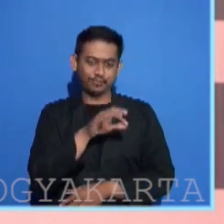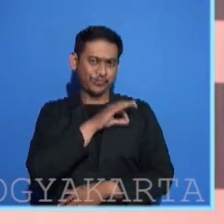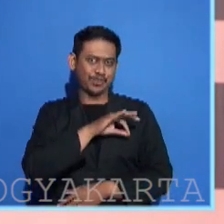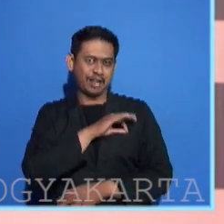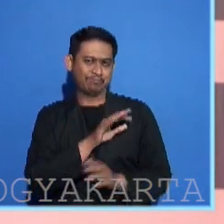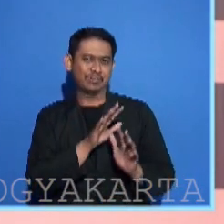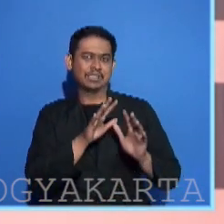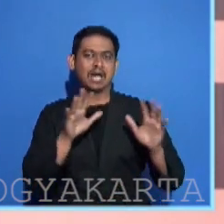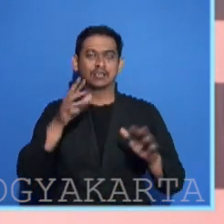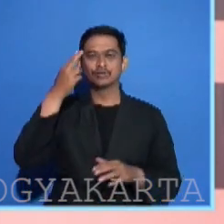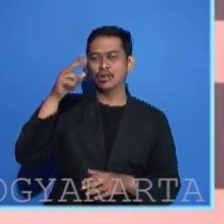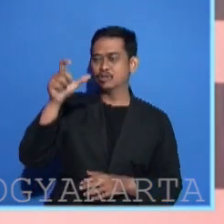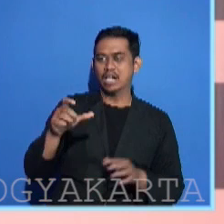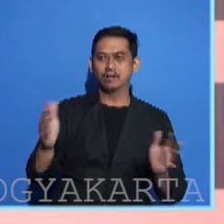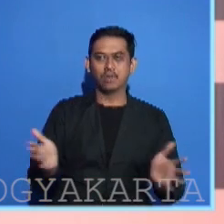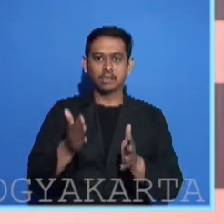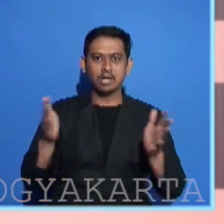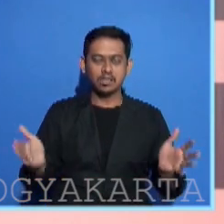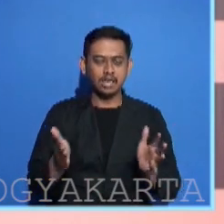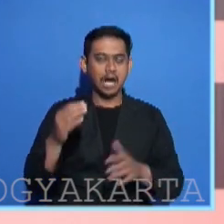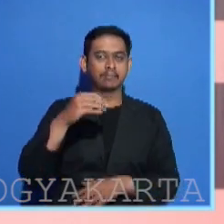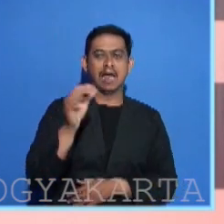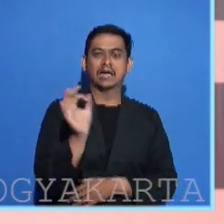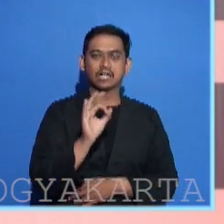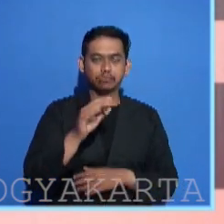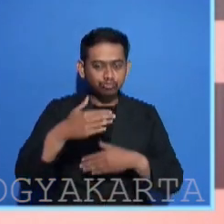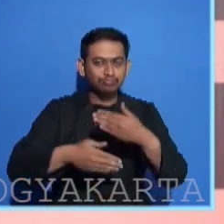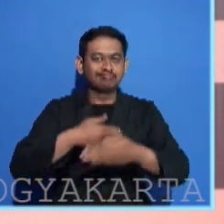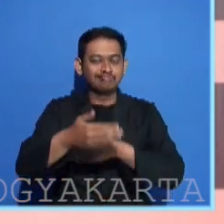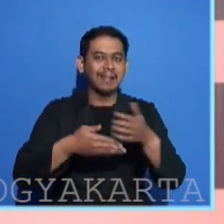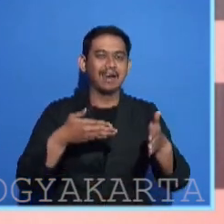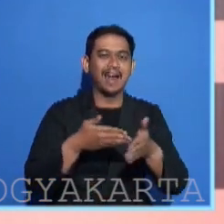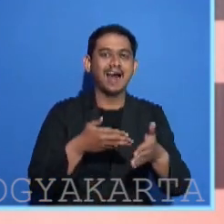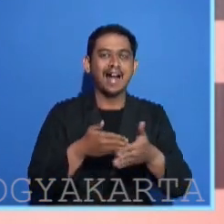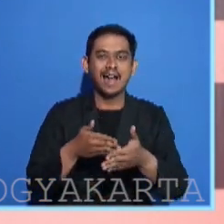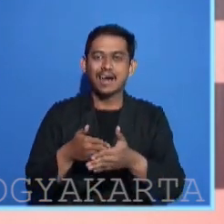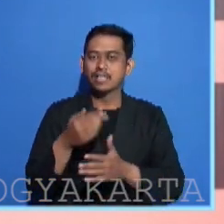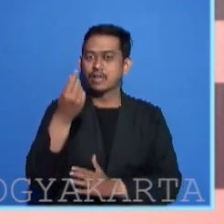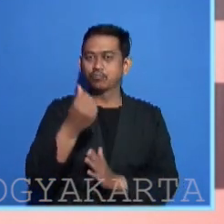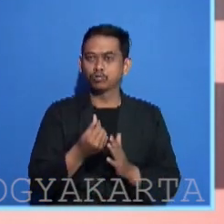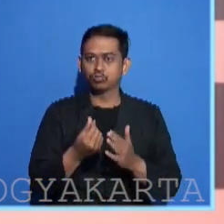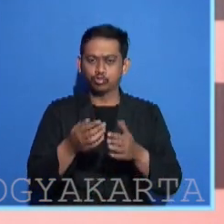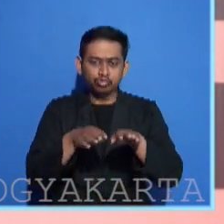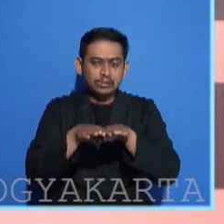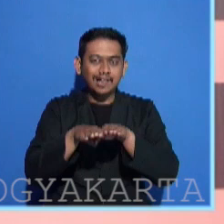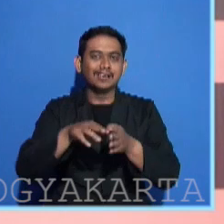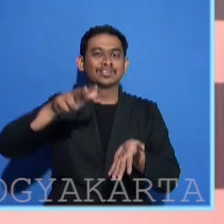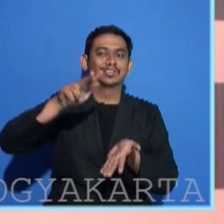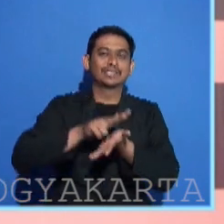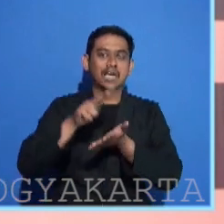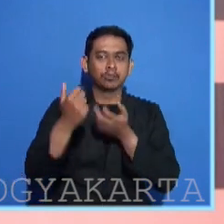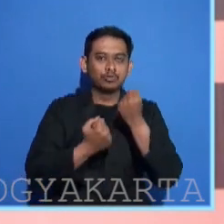peternak karena adanya berbagai kendala dalam proses produksi dan penentuan harga jual ayam yang ditetapkan oleh perusahaan